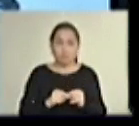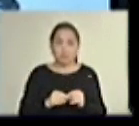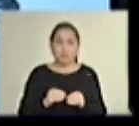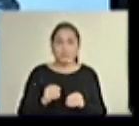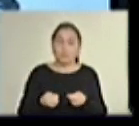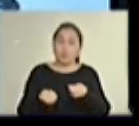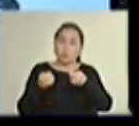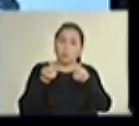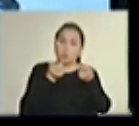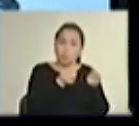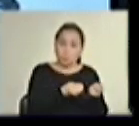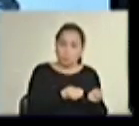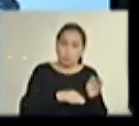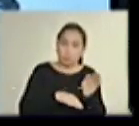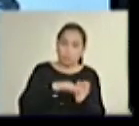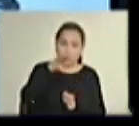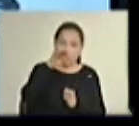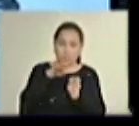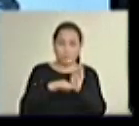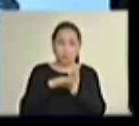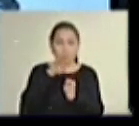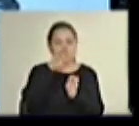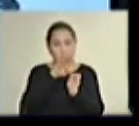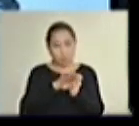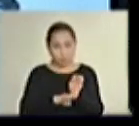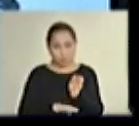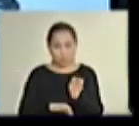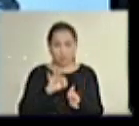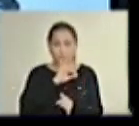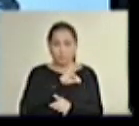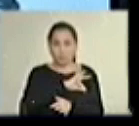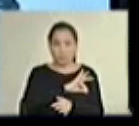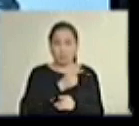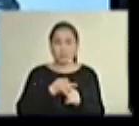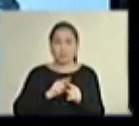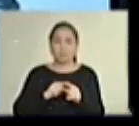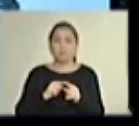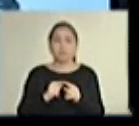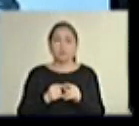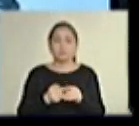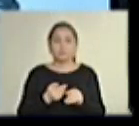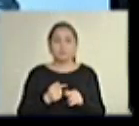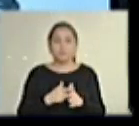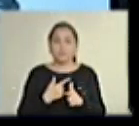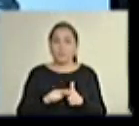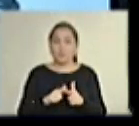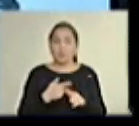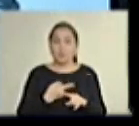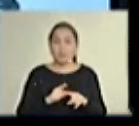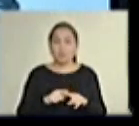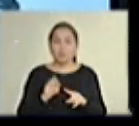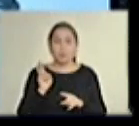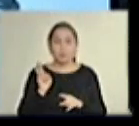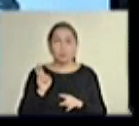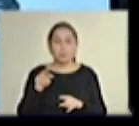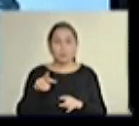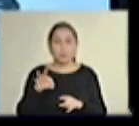yukni balandlikka ko'targanda yoki tushirganda foydalaniladi. Yoki bo'lmasa, ushbu blokka